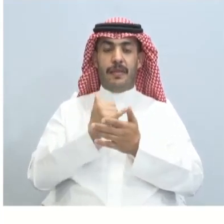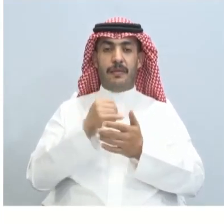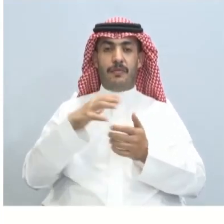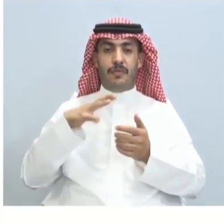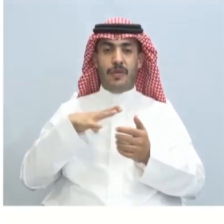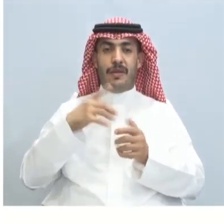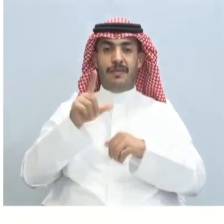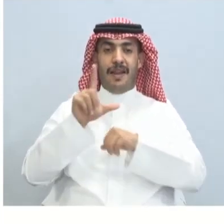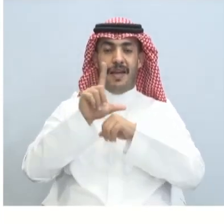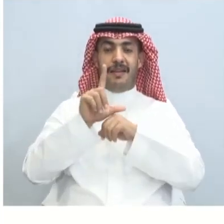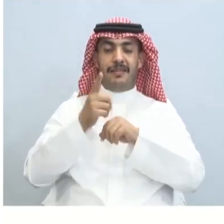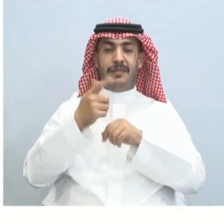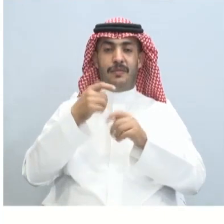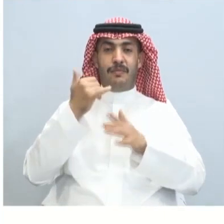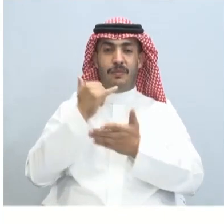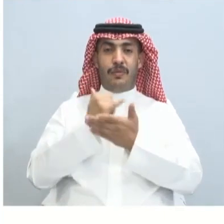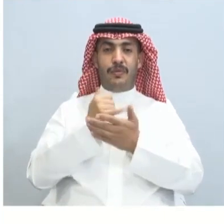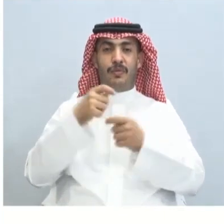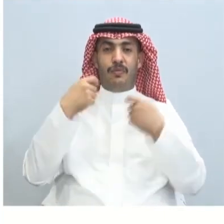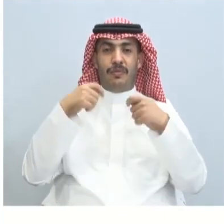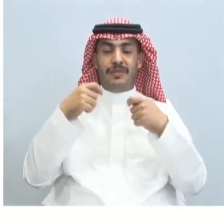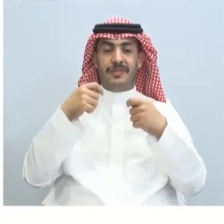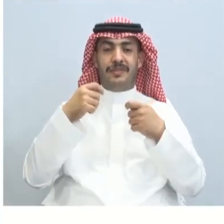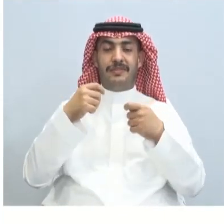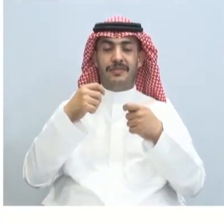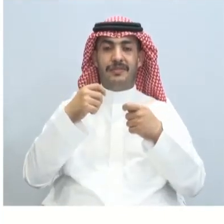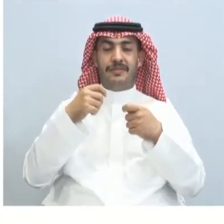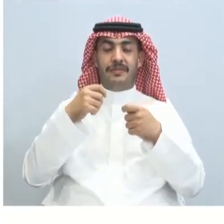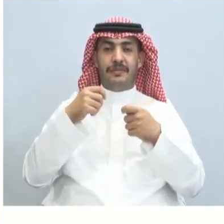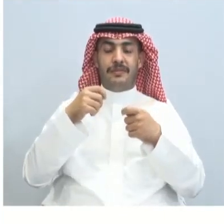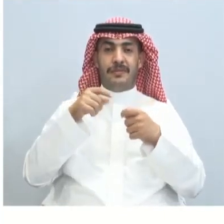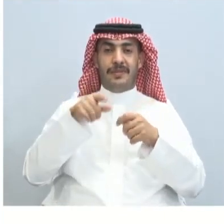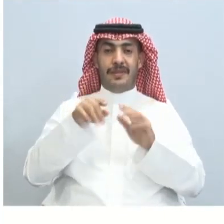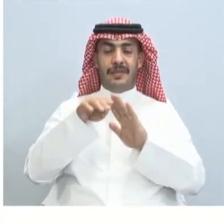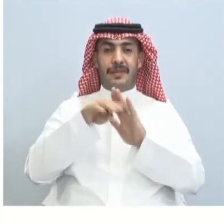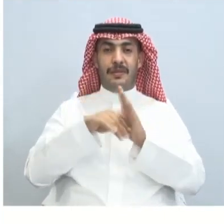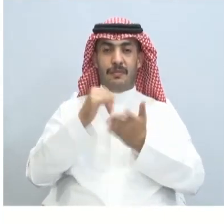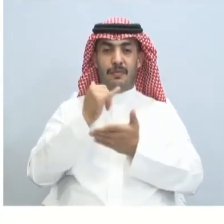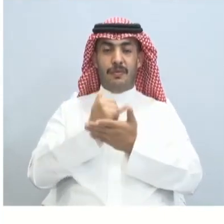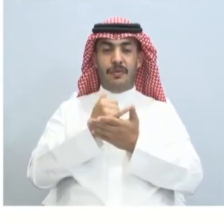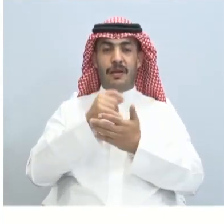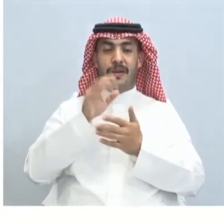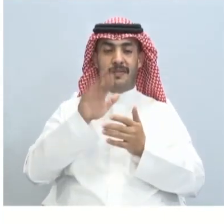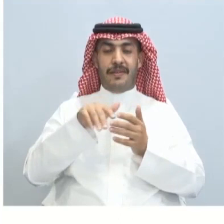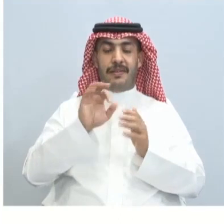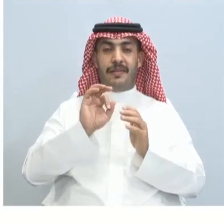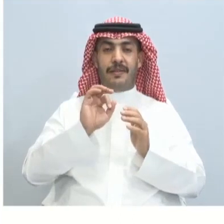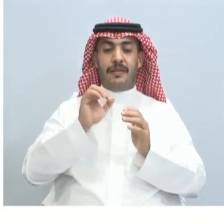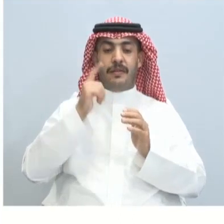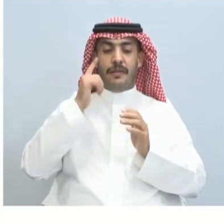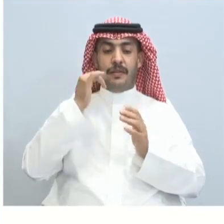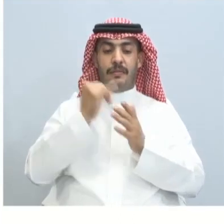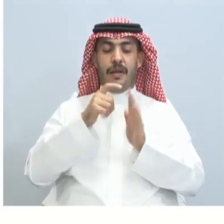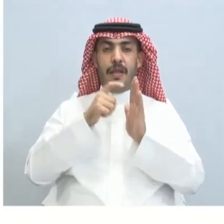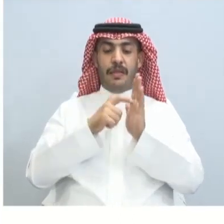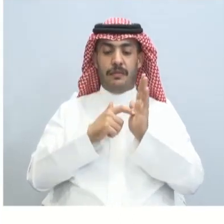مدير رئيس مسؤول وزير اذا هذا الصاحب الصلاحيه لديه صلاحيه من حيث